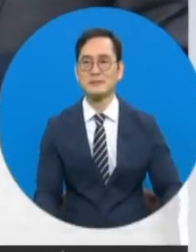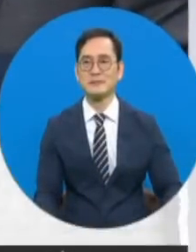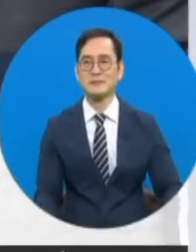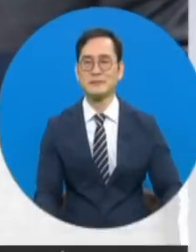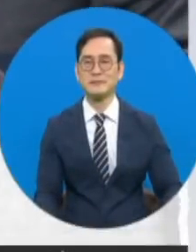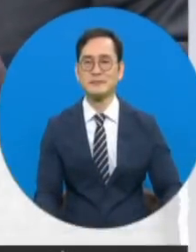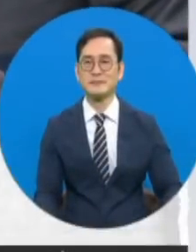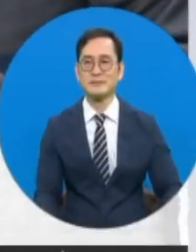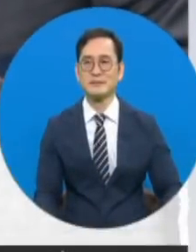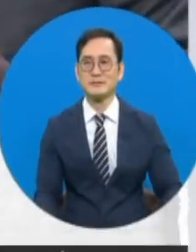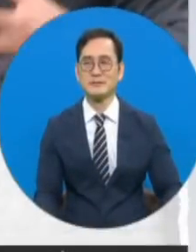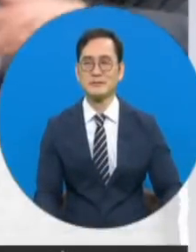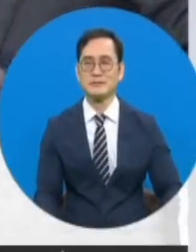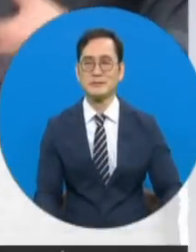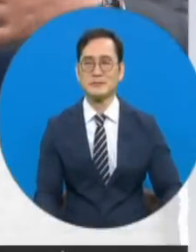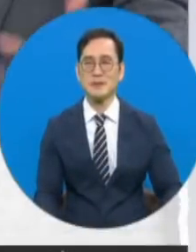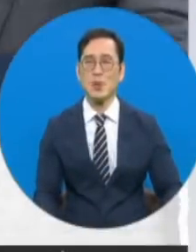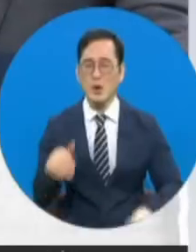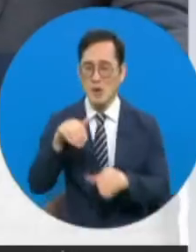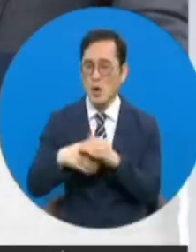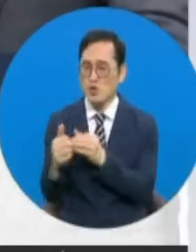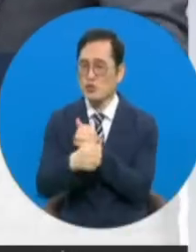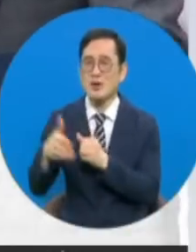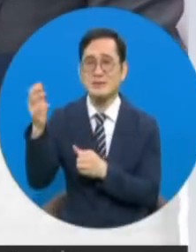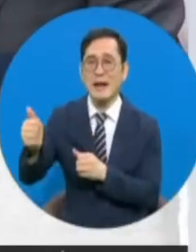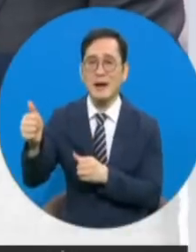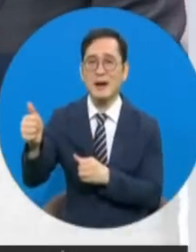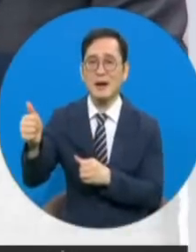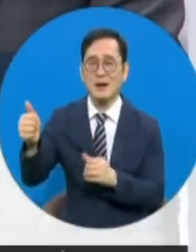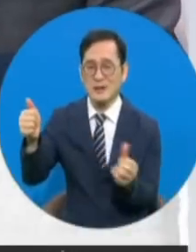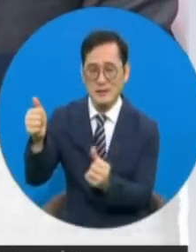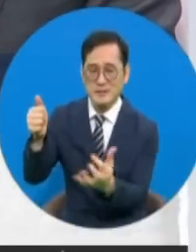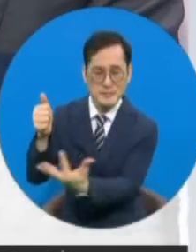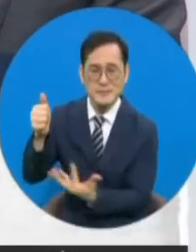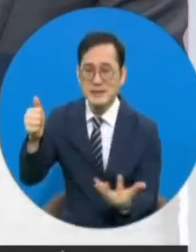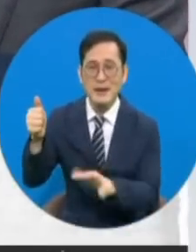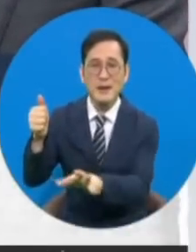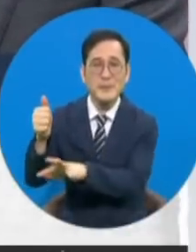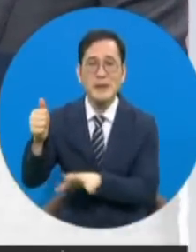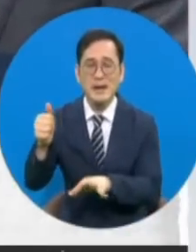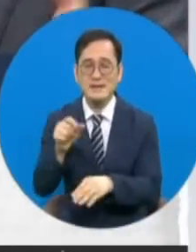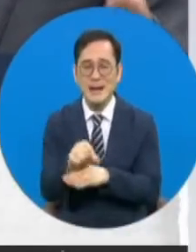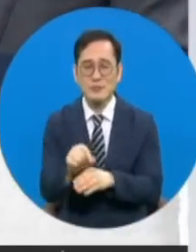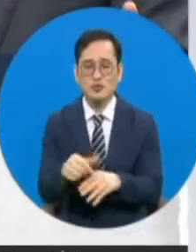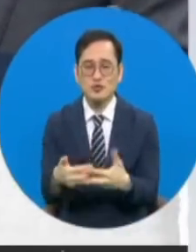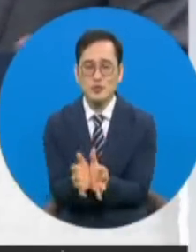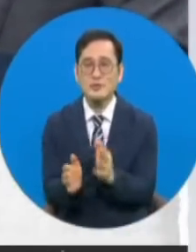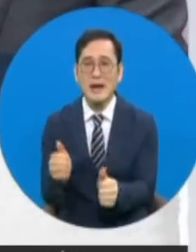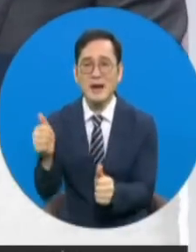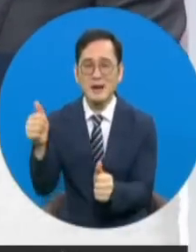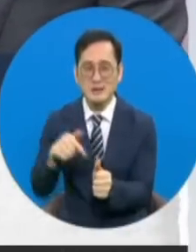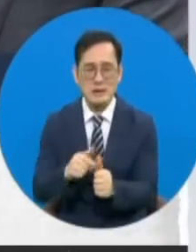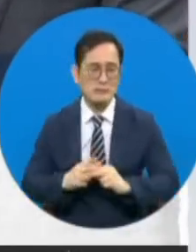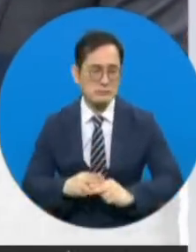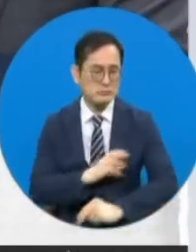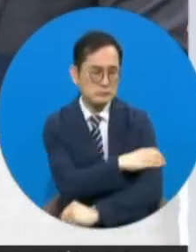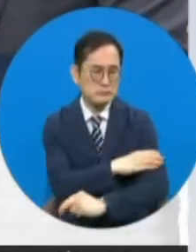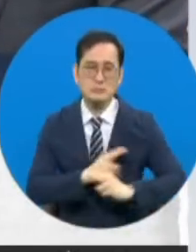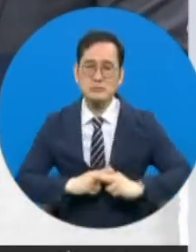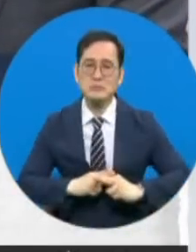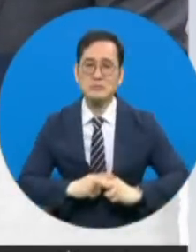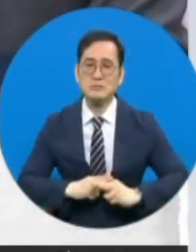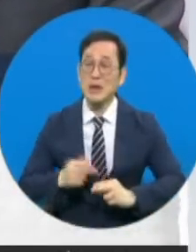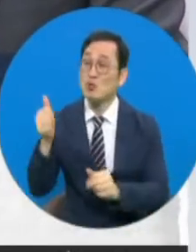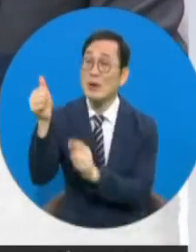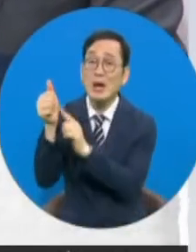사무처장하고 알아서 하고 아무도 거기에 대해서 대꾸할 수 없고 이런 체제로는 스스로 말하자면 자정